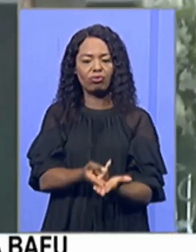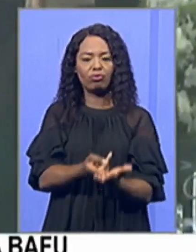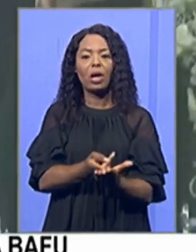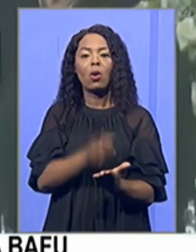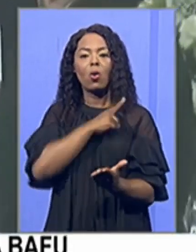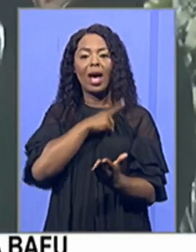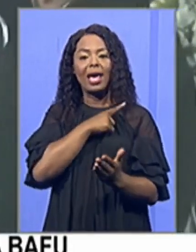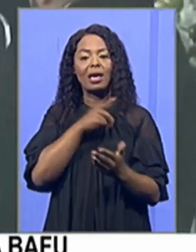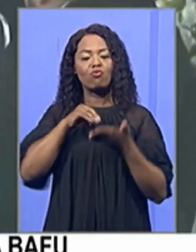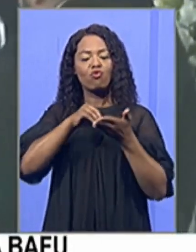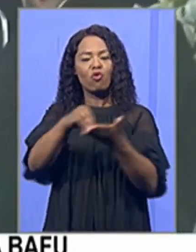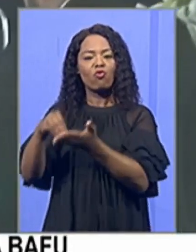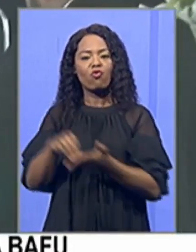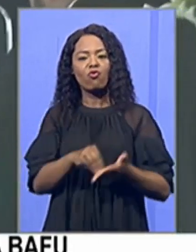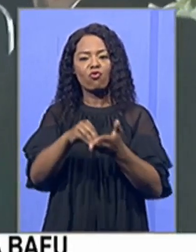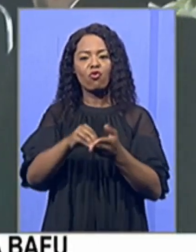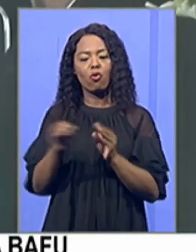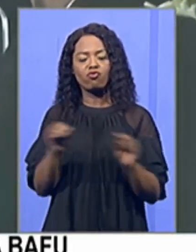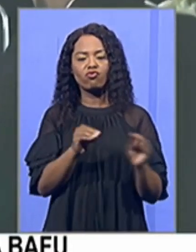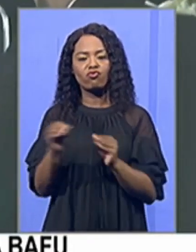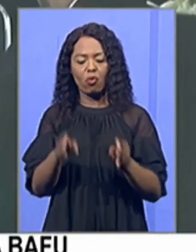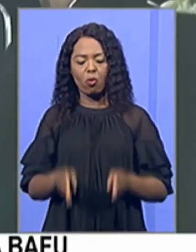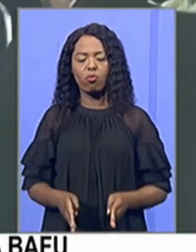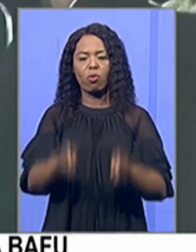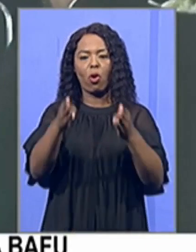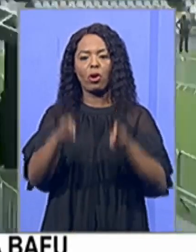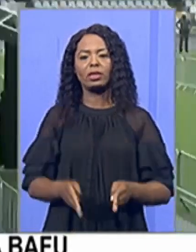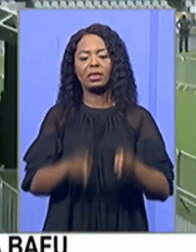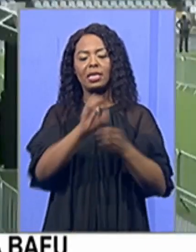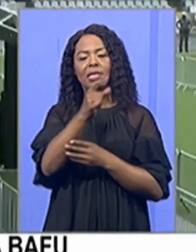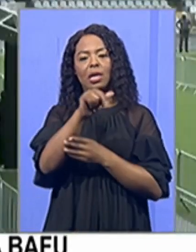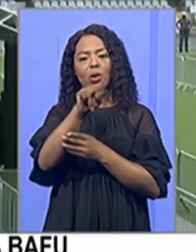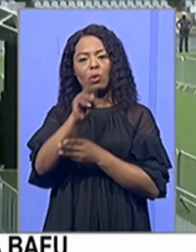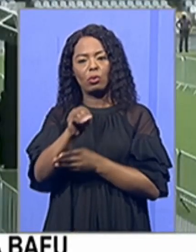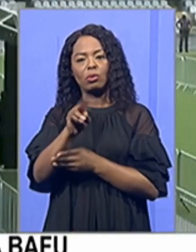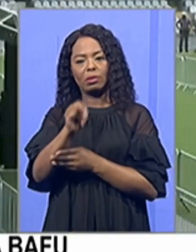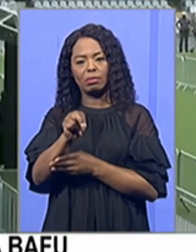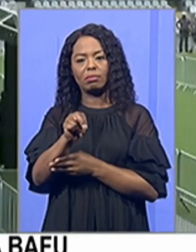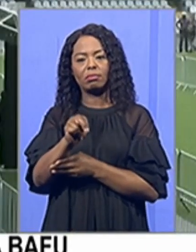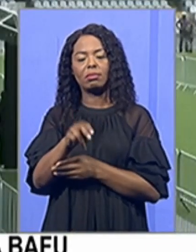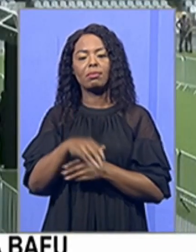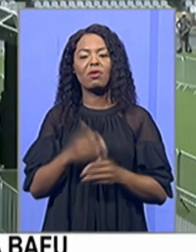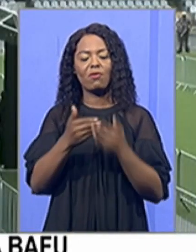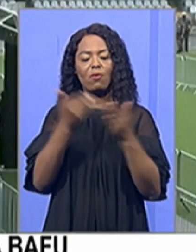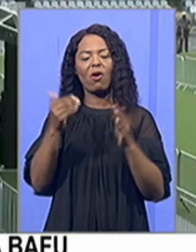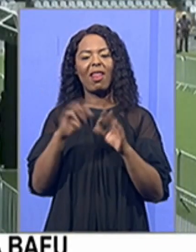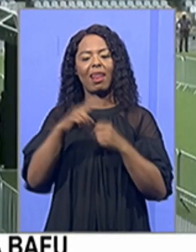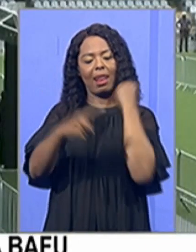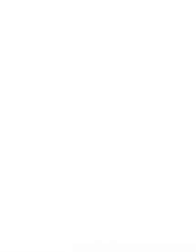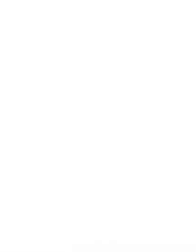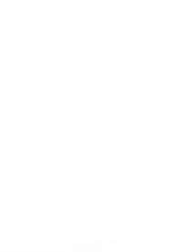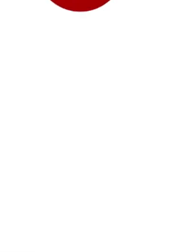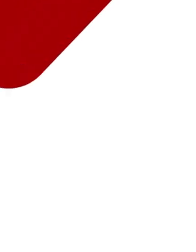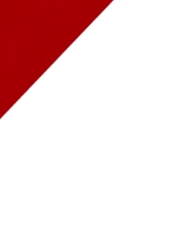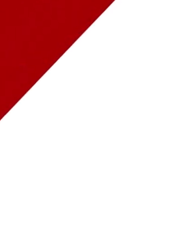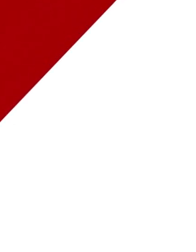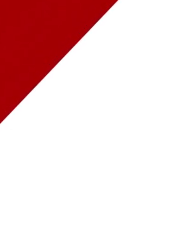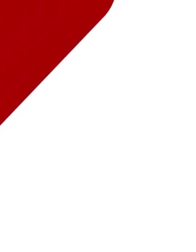ya Santos pele Edison Arantes do Nascimento a yo phomotswa borokong ba hae ba ho qetela.